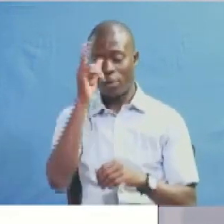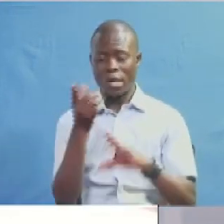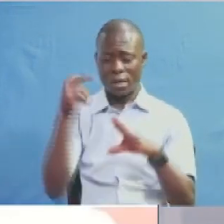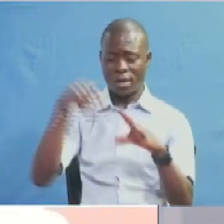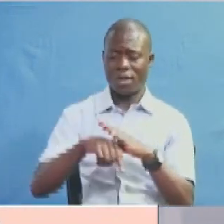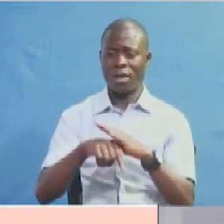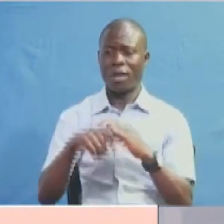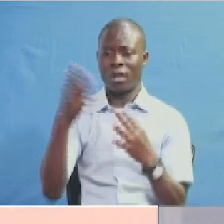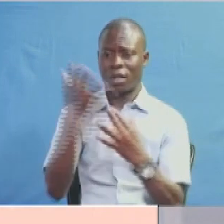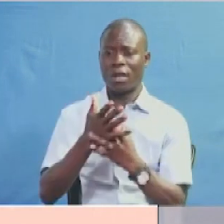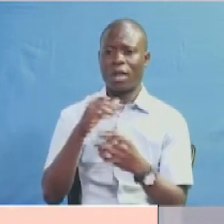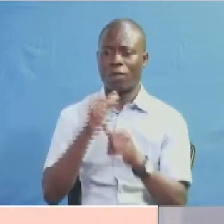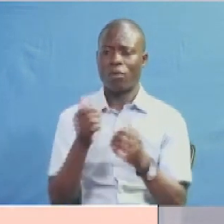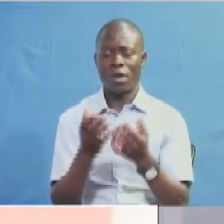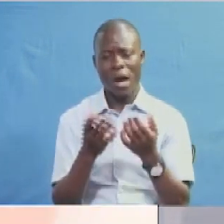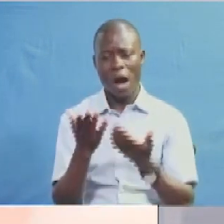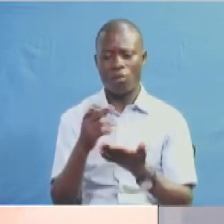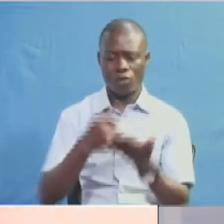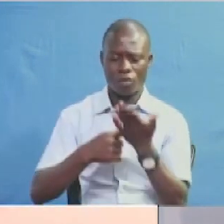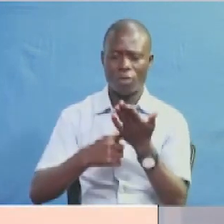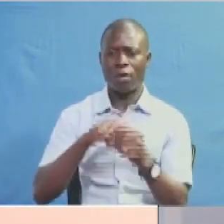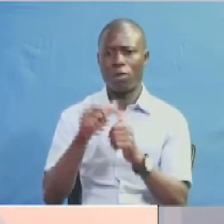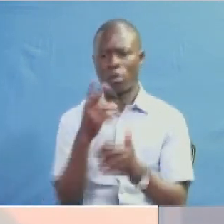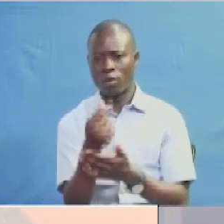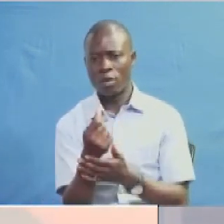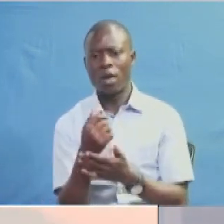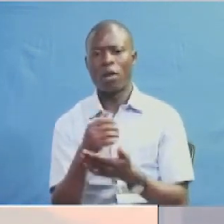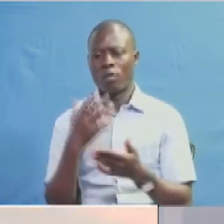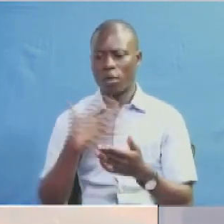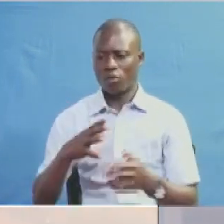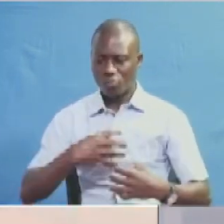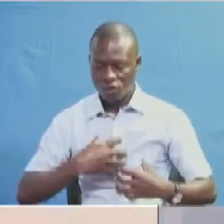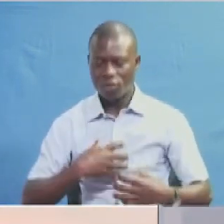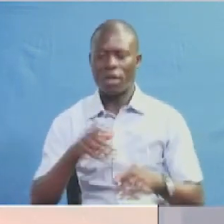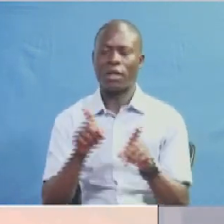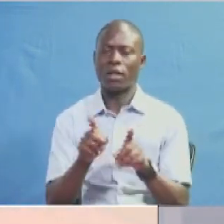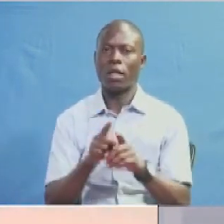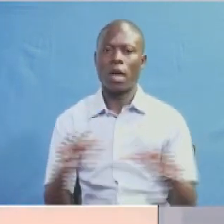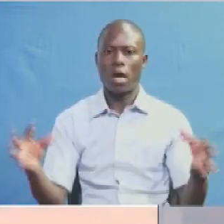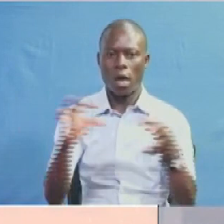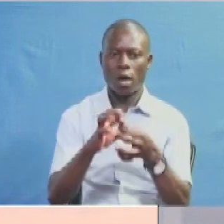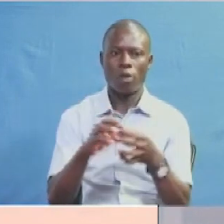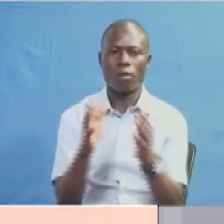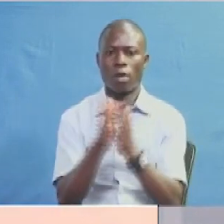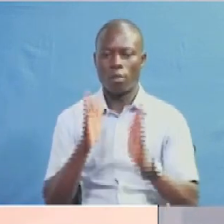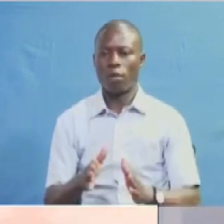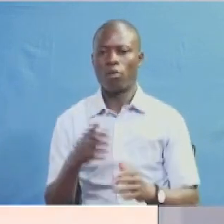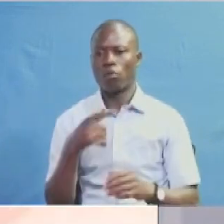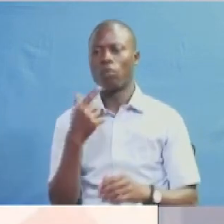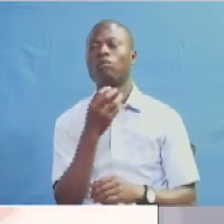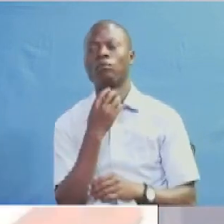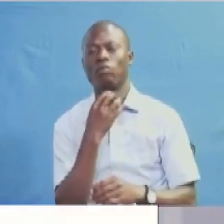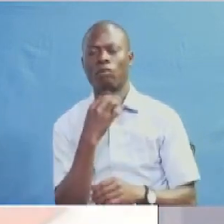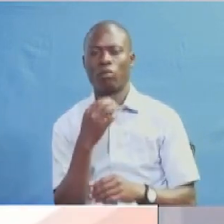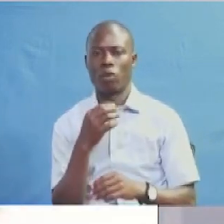kati ili kushughulikia pesa za kustaafu kwa wawakilishi wa kamati katika shirika la wakulima wa kahawa Kabere.